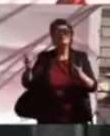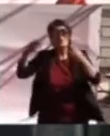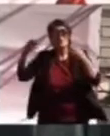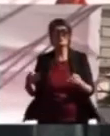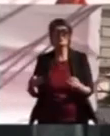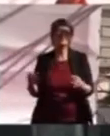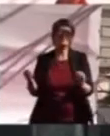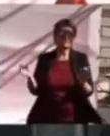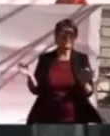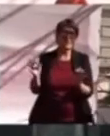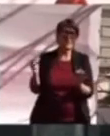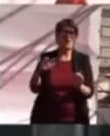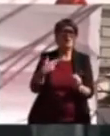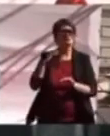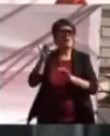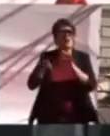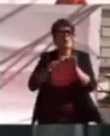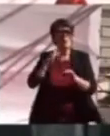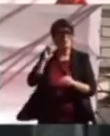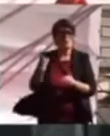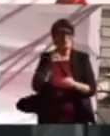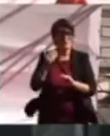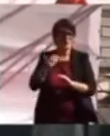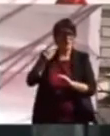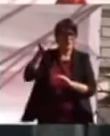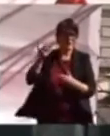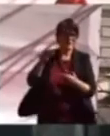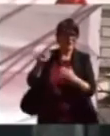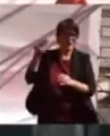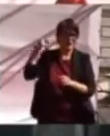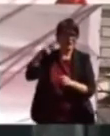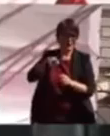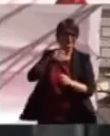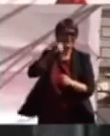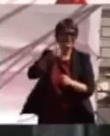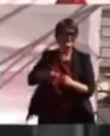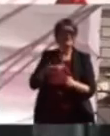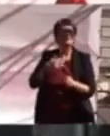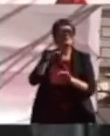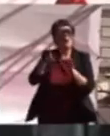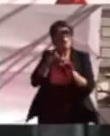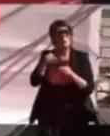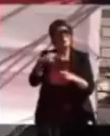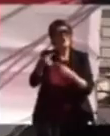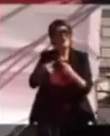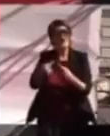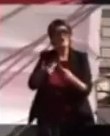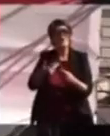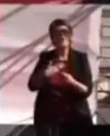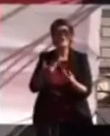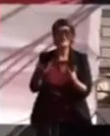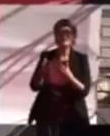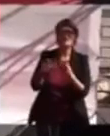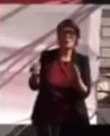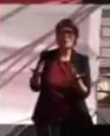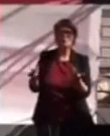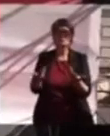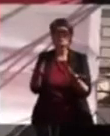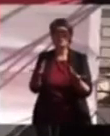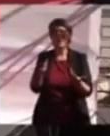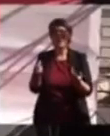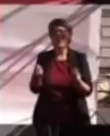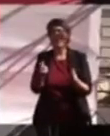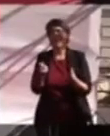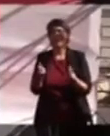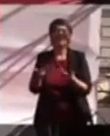migliori rispetto a quelle che aveva nei mesi precedenti ma che ancora hanno una capacità di risolvere molto parziale il problema non